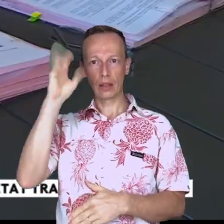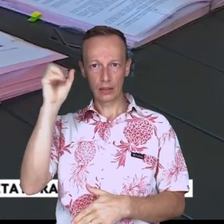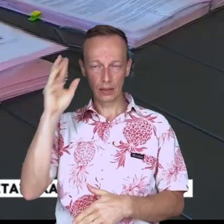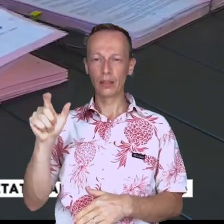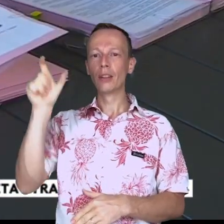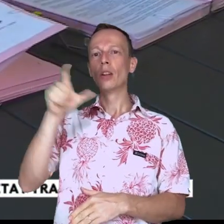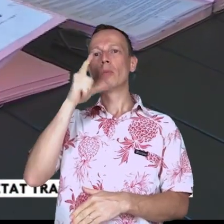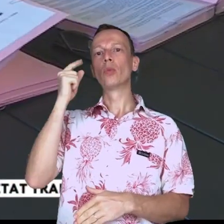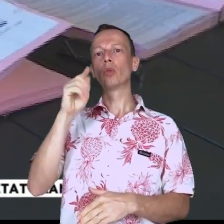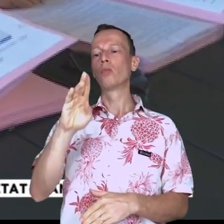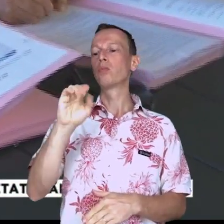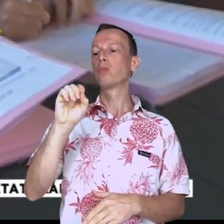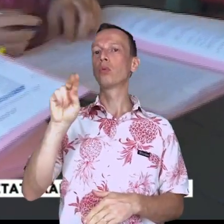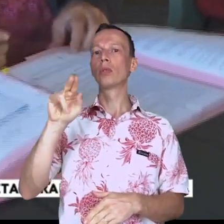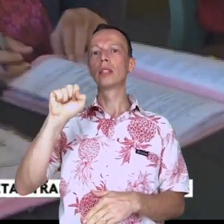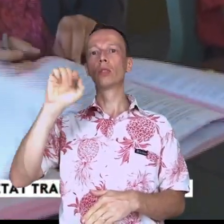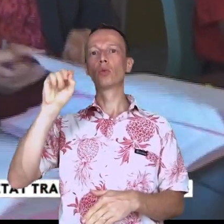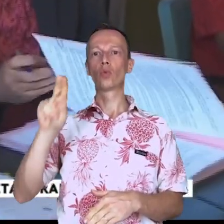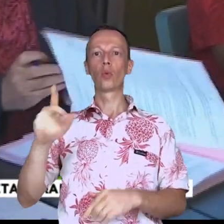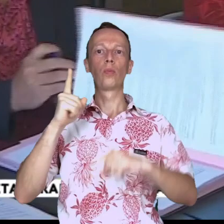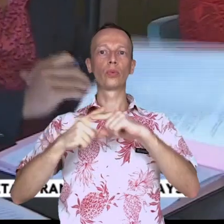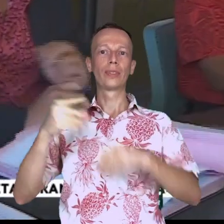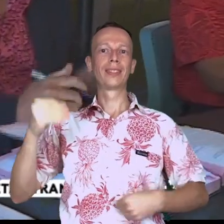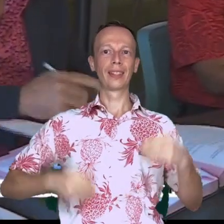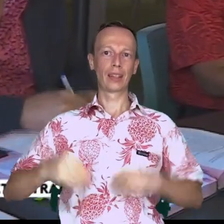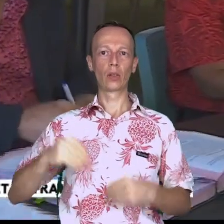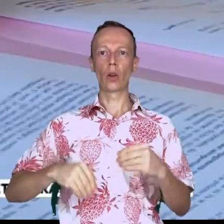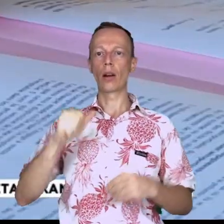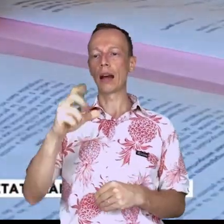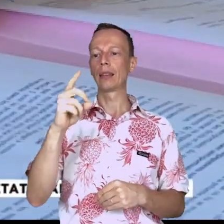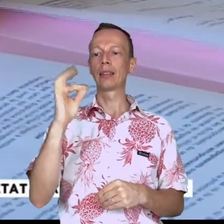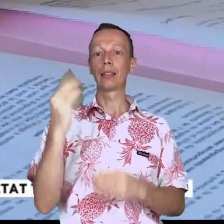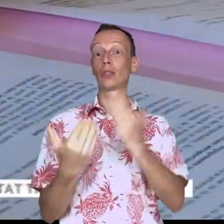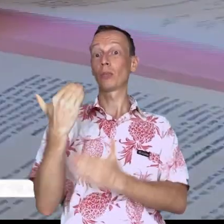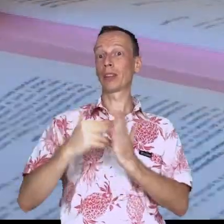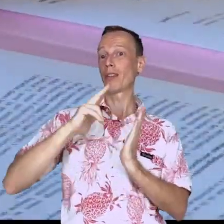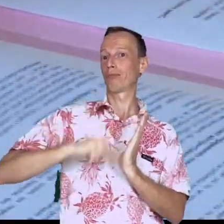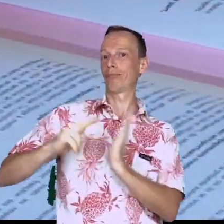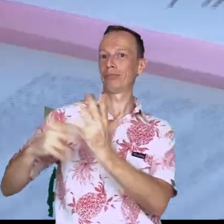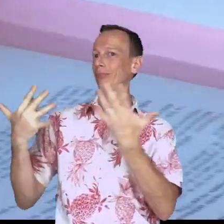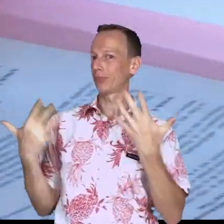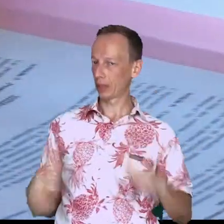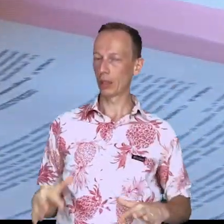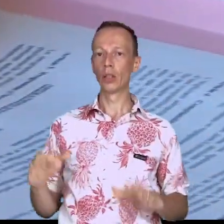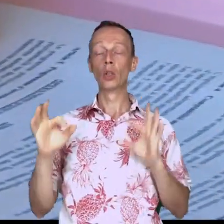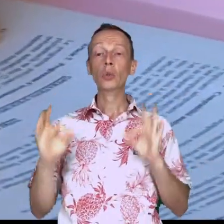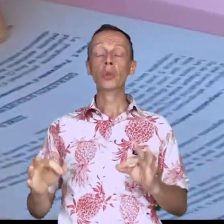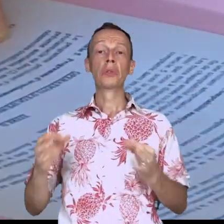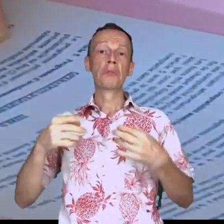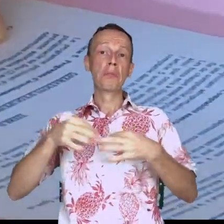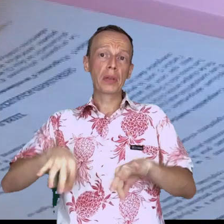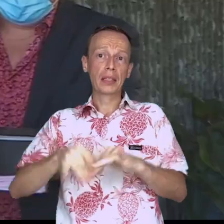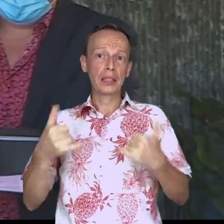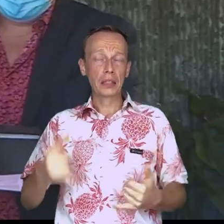terme d'ouvrir des liaisons aériennes directes entre les aérodromes de Bora Bora, Rangui et Nukuhiva vers l'international